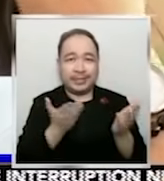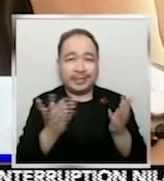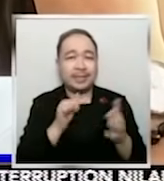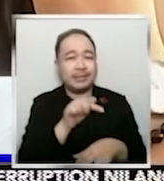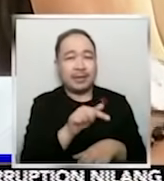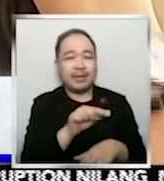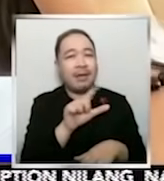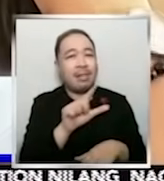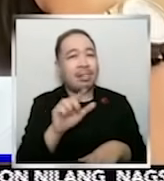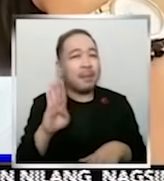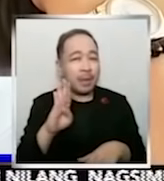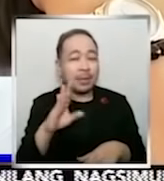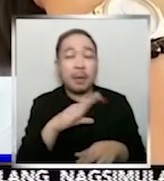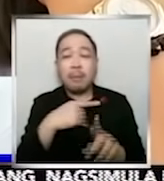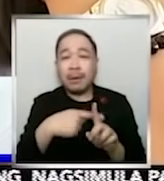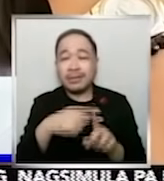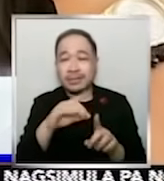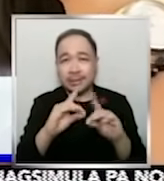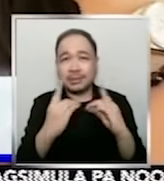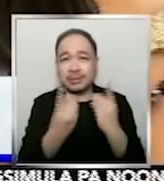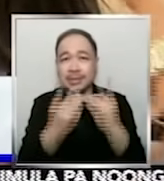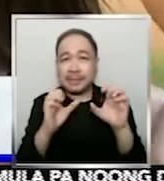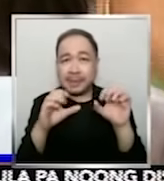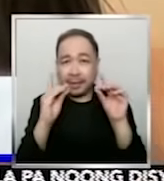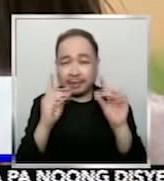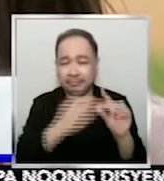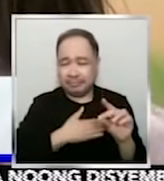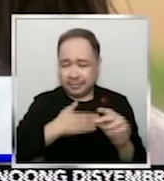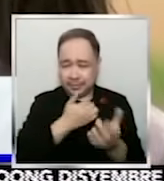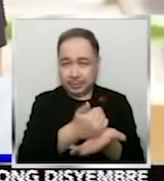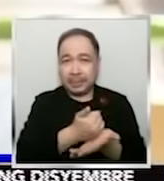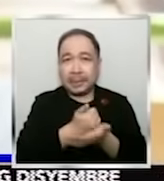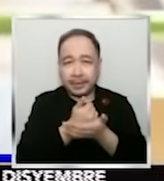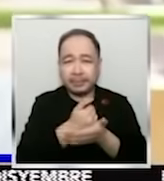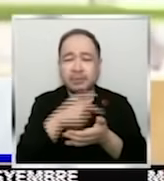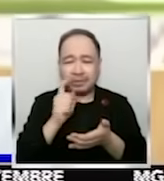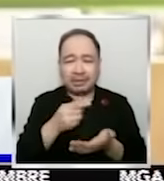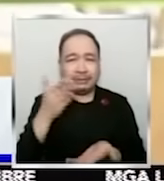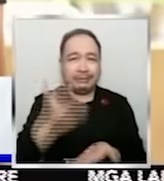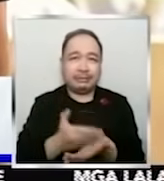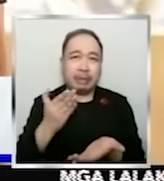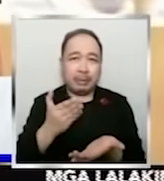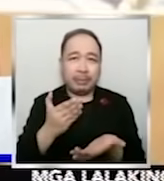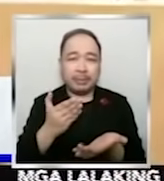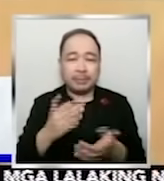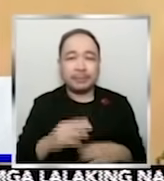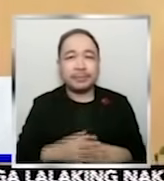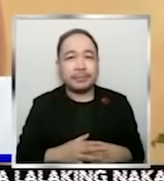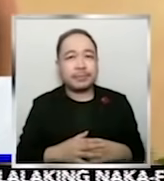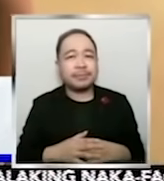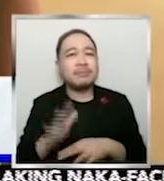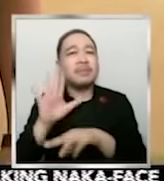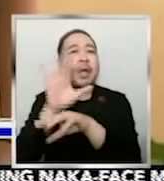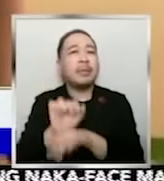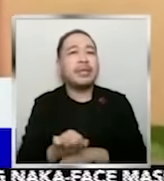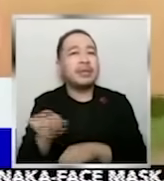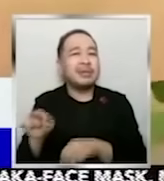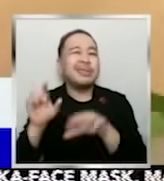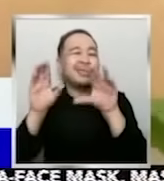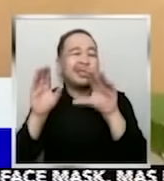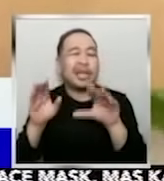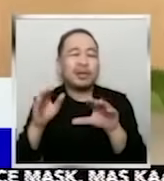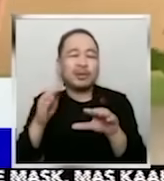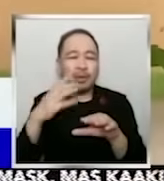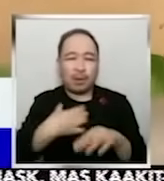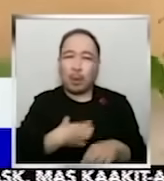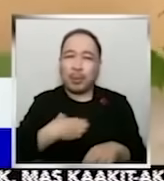at ng DepEd para po kahit pa paano mapigilan. Karaniwan ang daing ng mga guro ang hindi sapat na sweldo